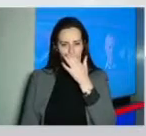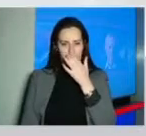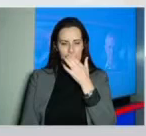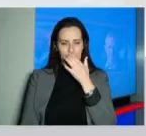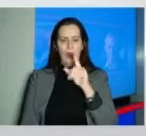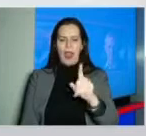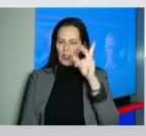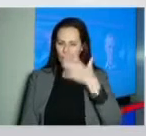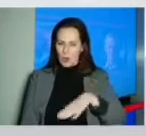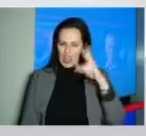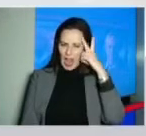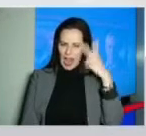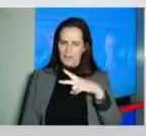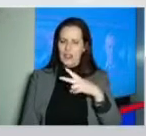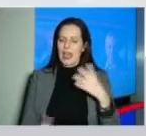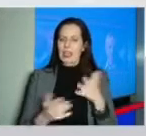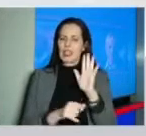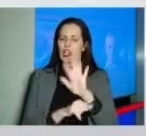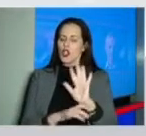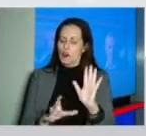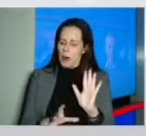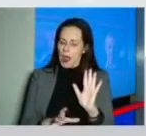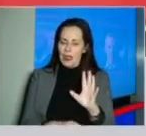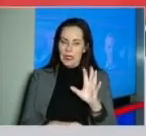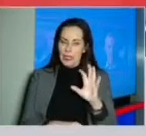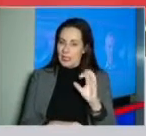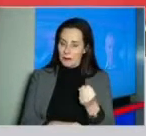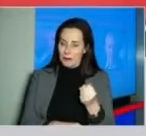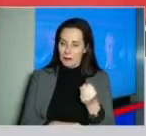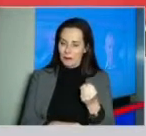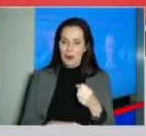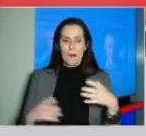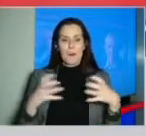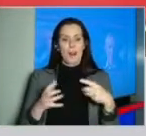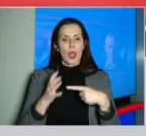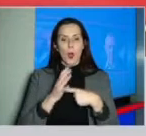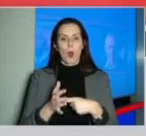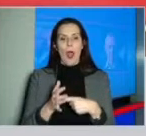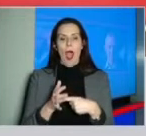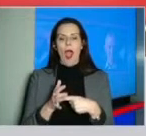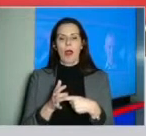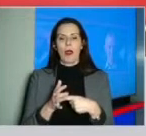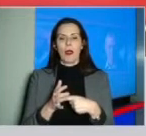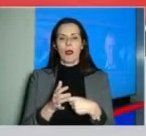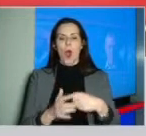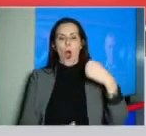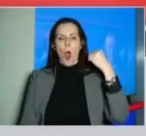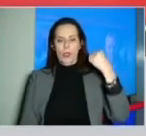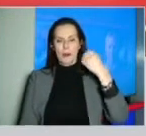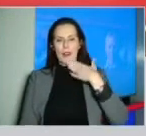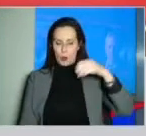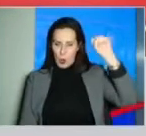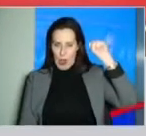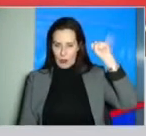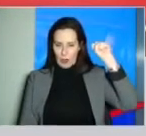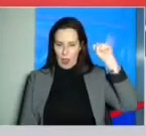בוא נבין אבל מה האפקט של חיבור עם מפלגה כמו עוצמה יהודית,